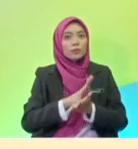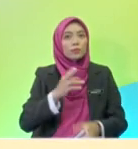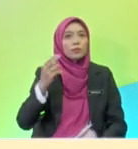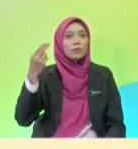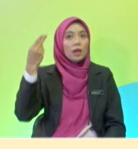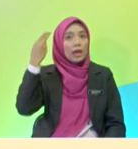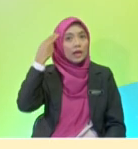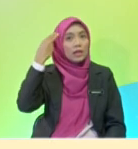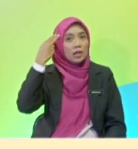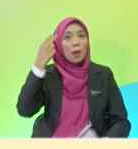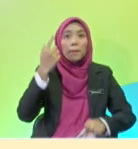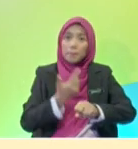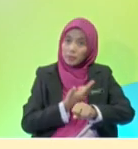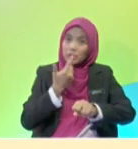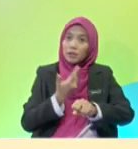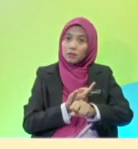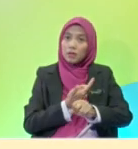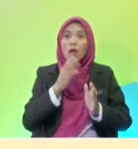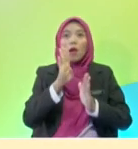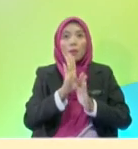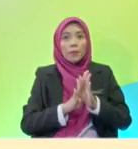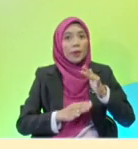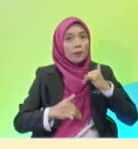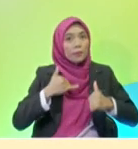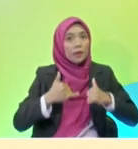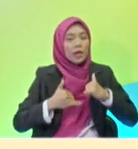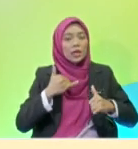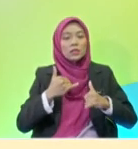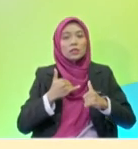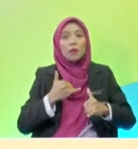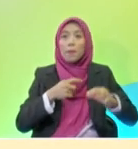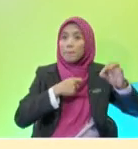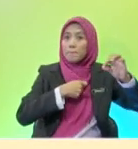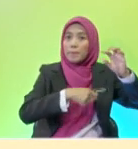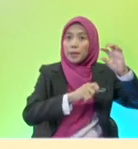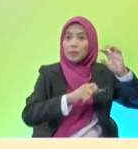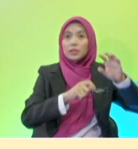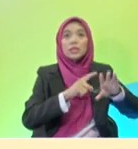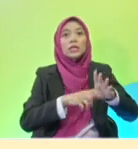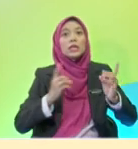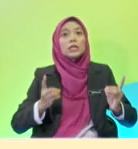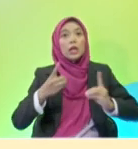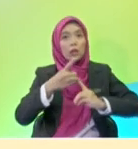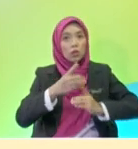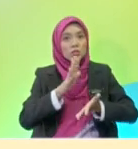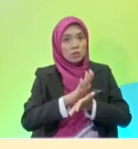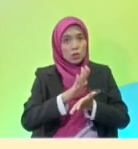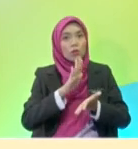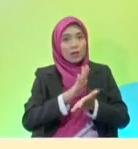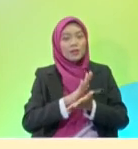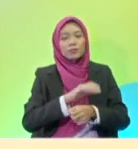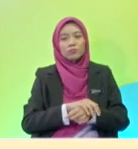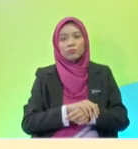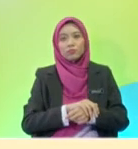berlatih bermain badminton di dewan sekolah tadi intisari